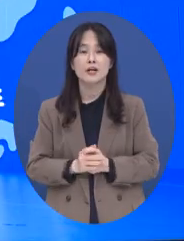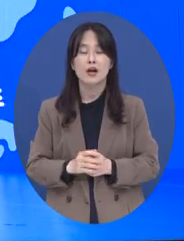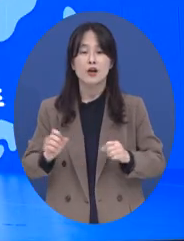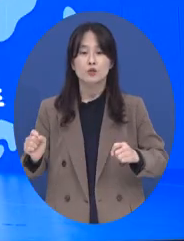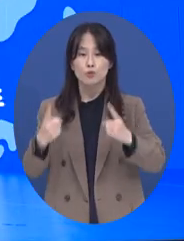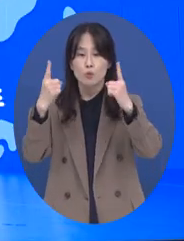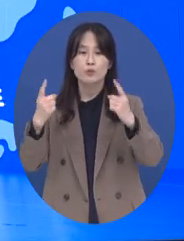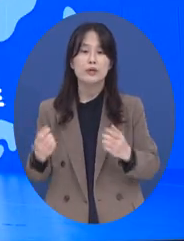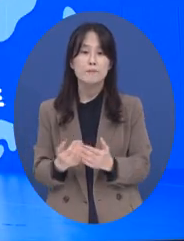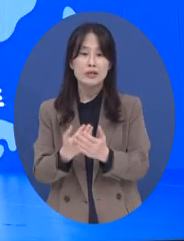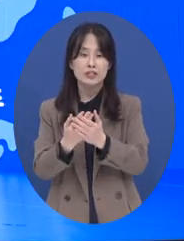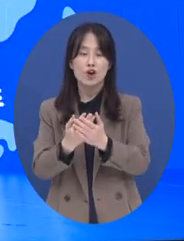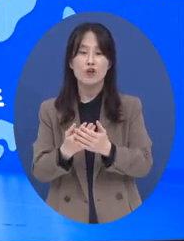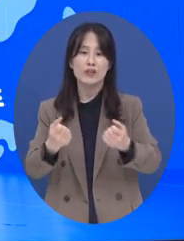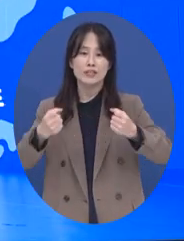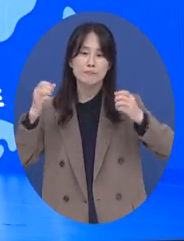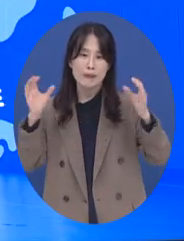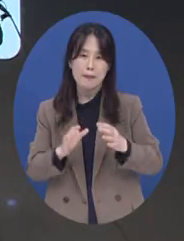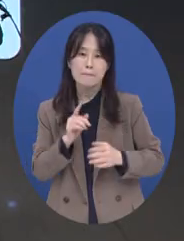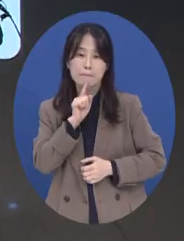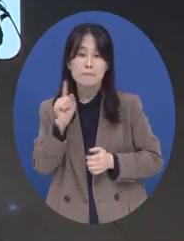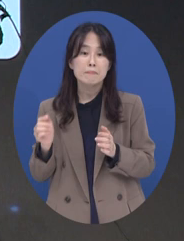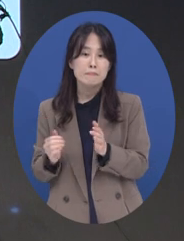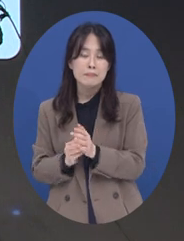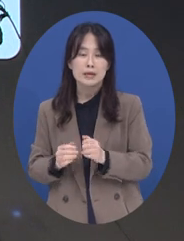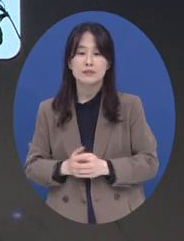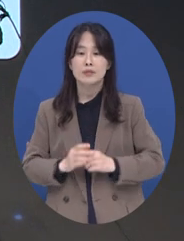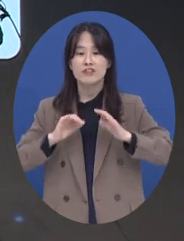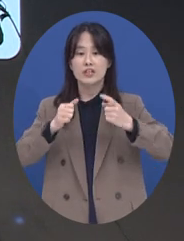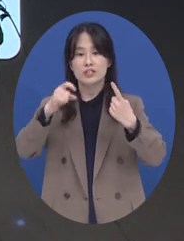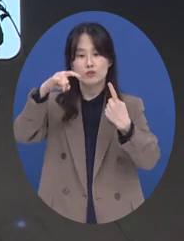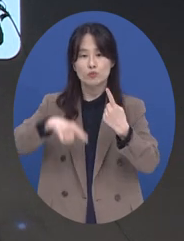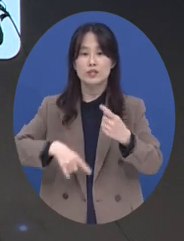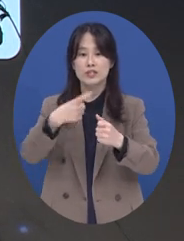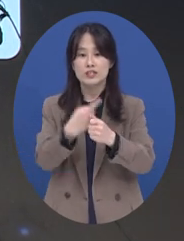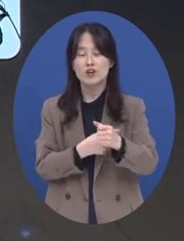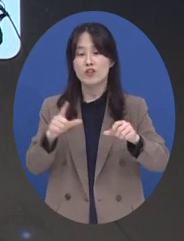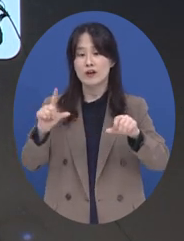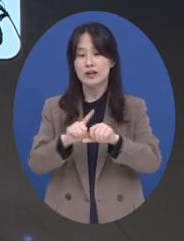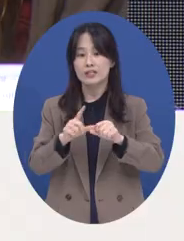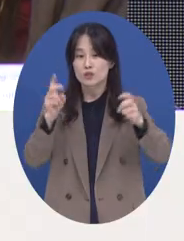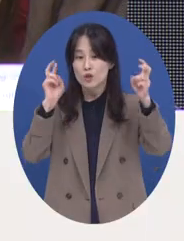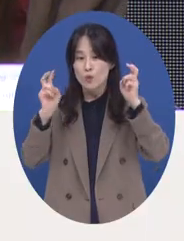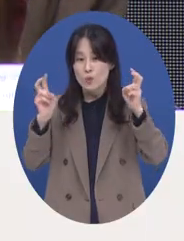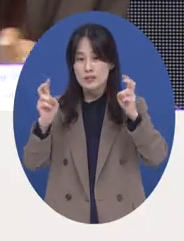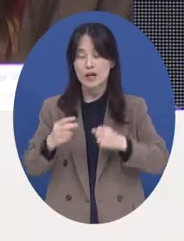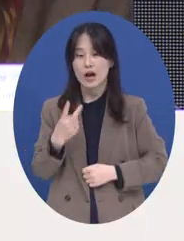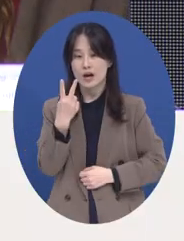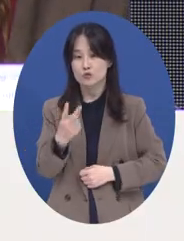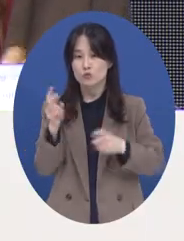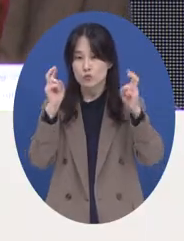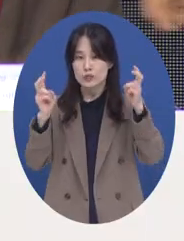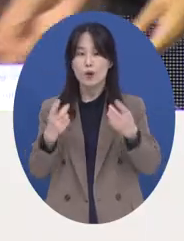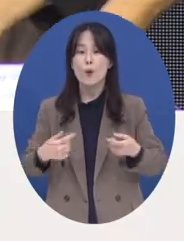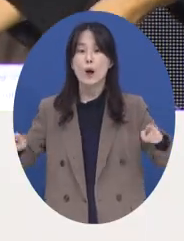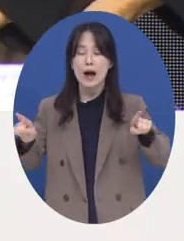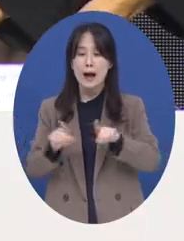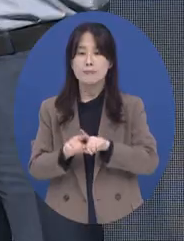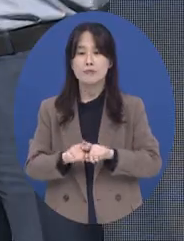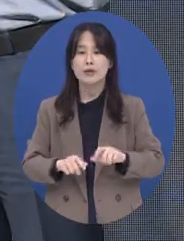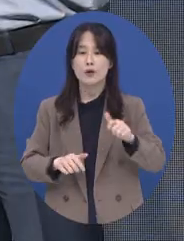동반 성장하는 데 힘을 모으기로 했습니다. 세계 1위 천연가스 기업 가스프롬과 엑소아틀레트 글로벌 간